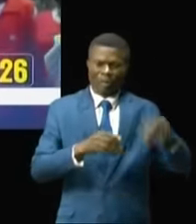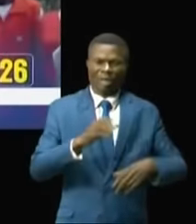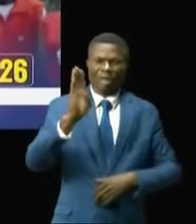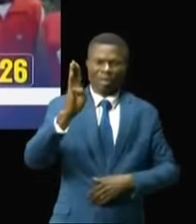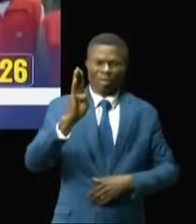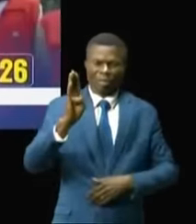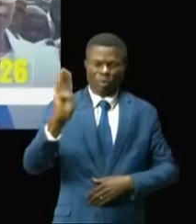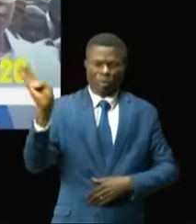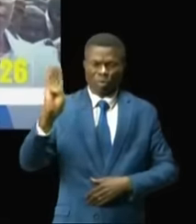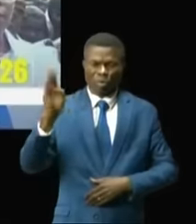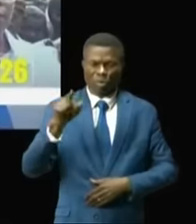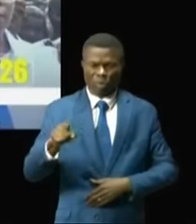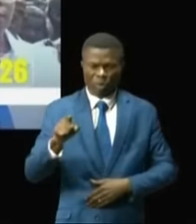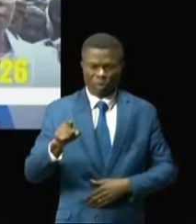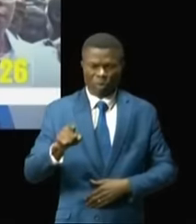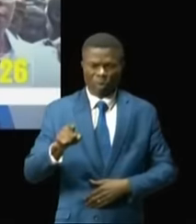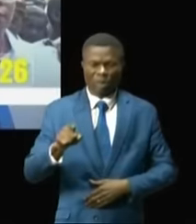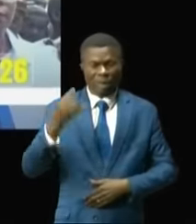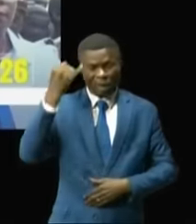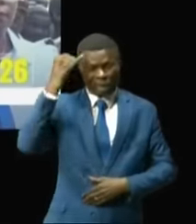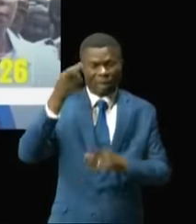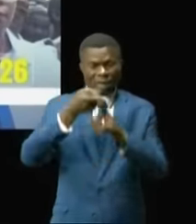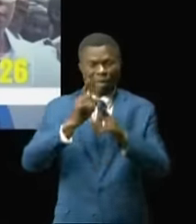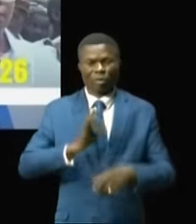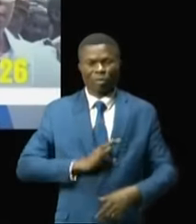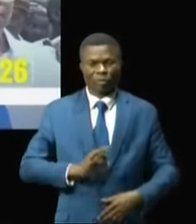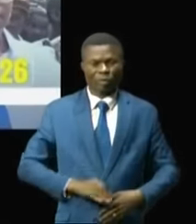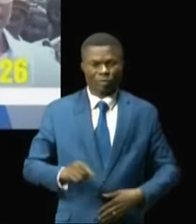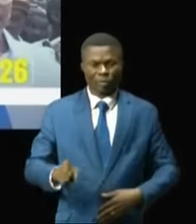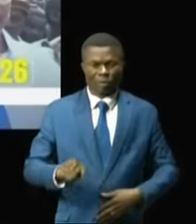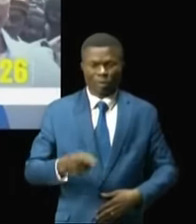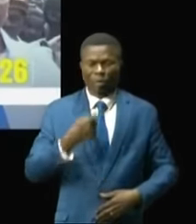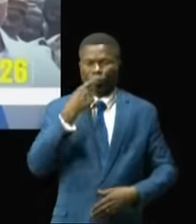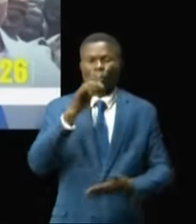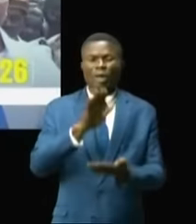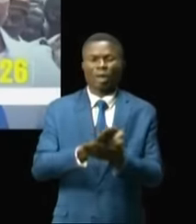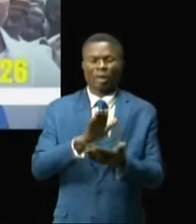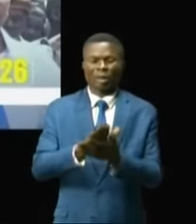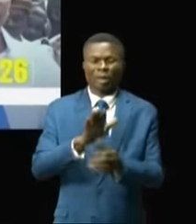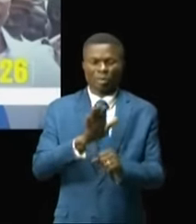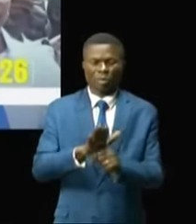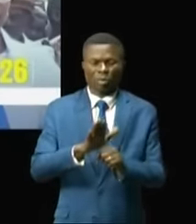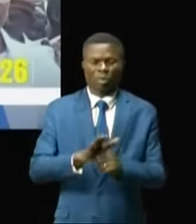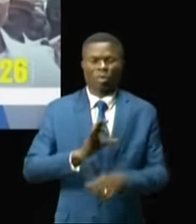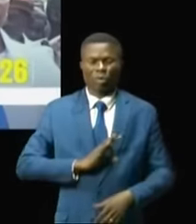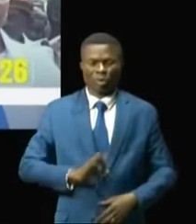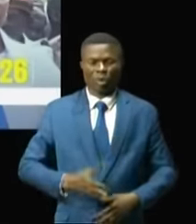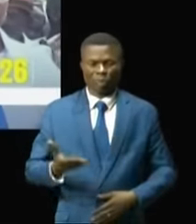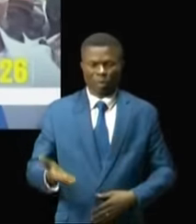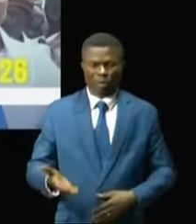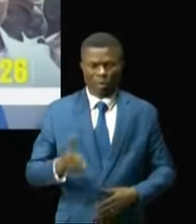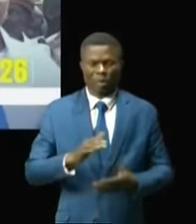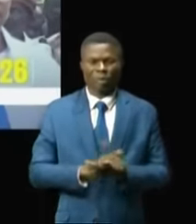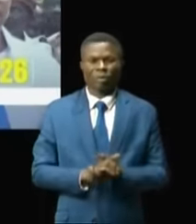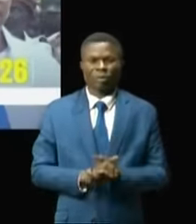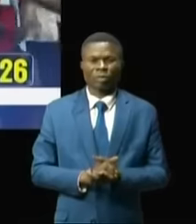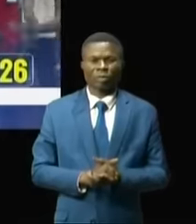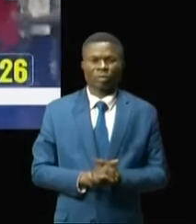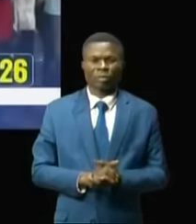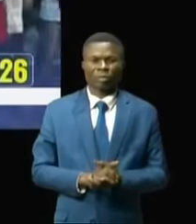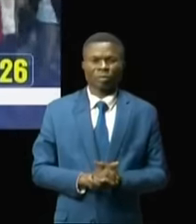suite de l'initiative du chef de l'État, Félix-Antoine Tshisekedi Tshilombo, à qui je rends mes hommages les plus